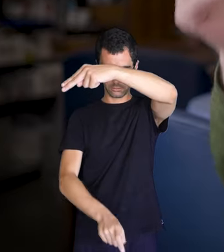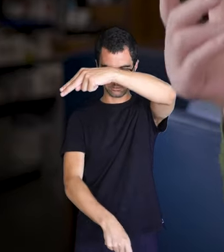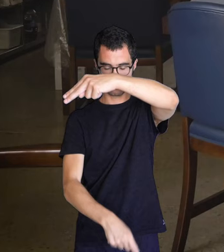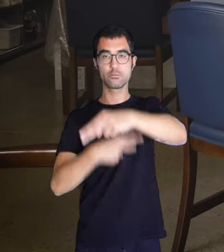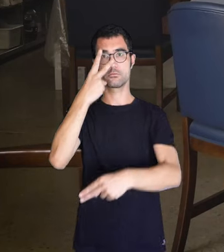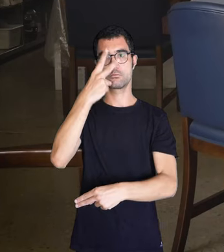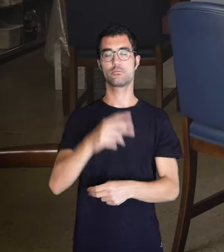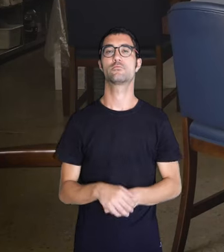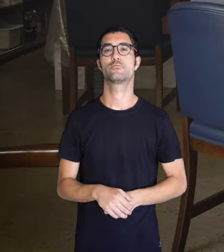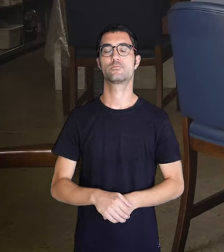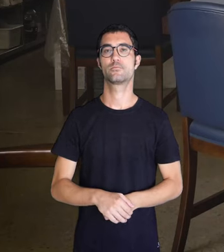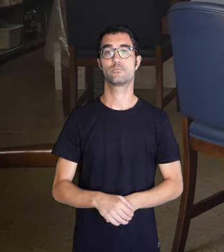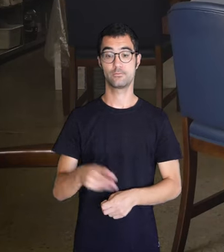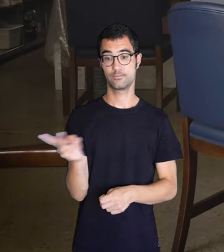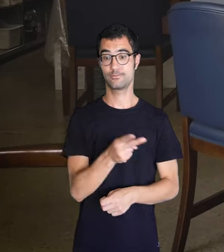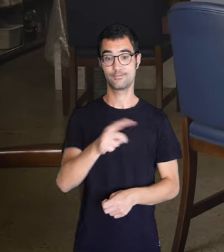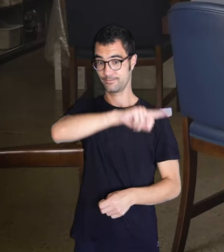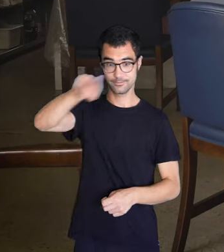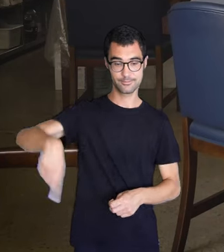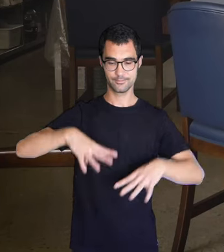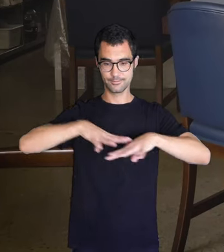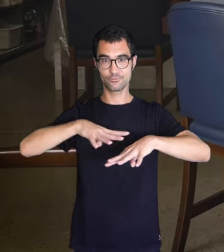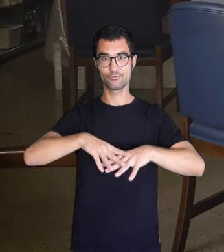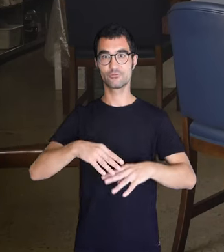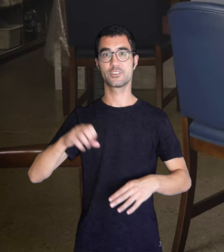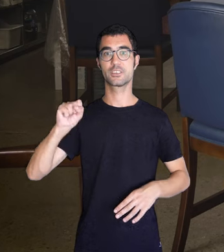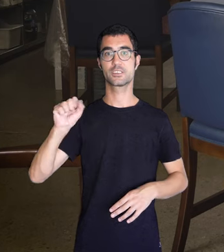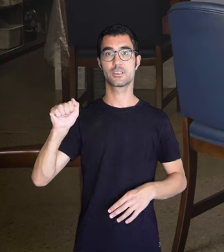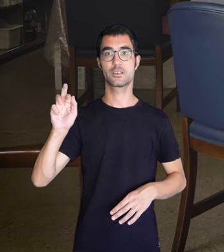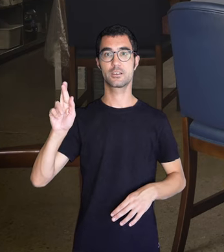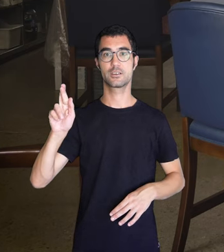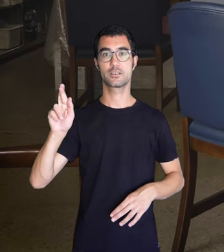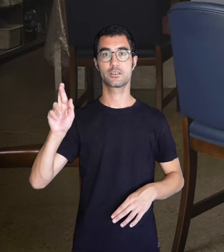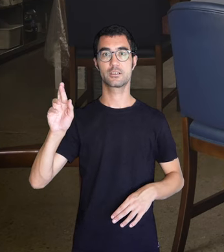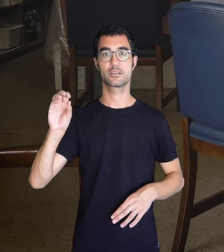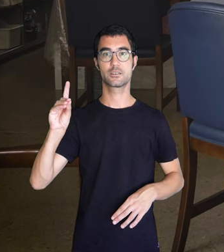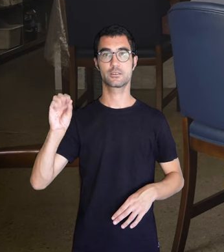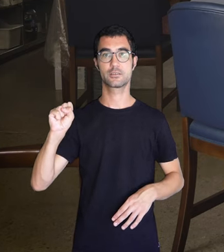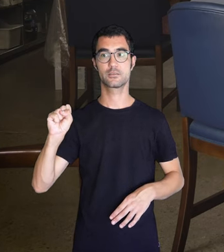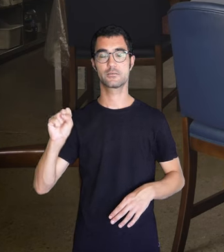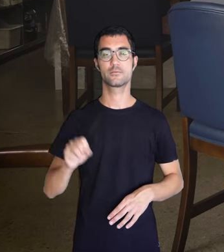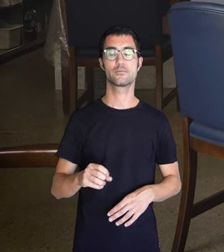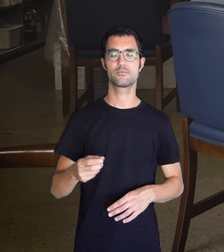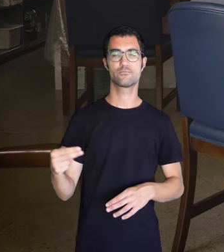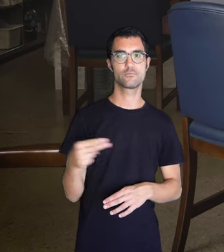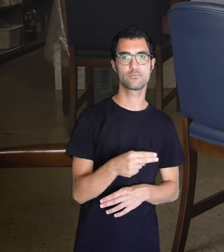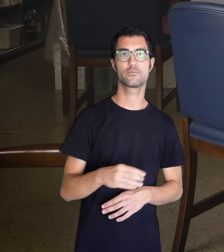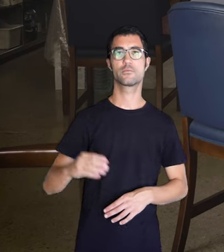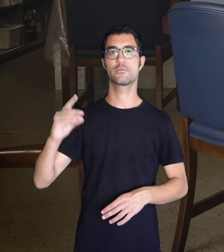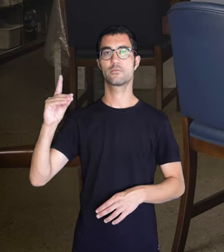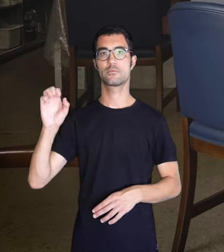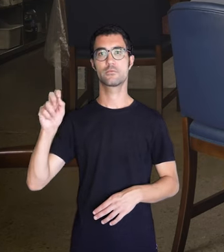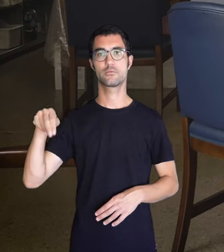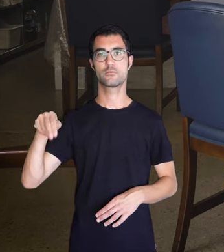suret. Amb això agafàvem molt de sards, cànteres, colca